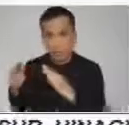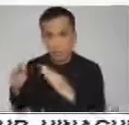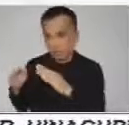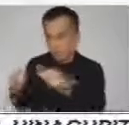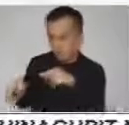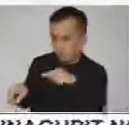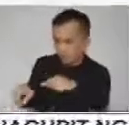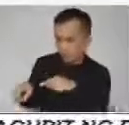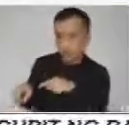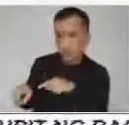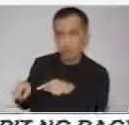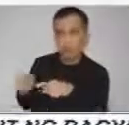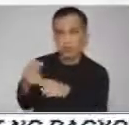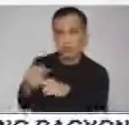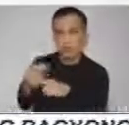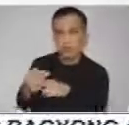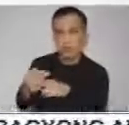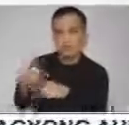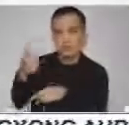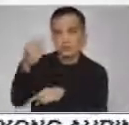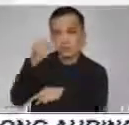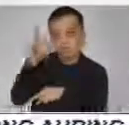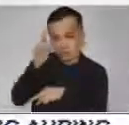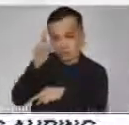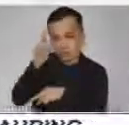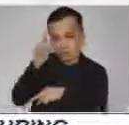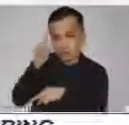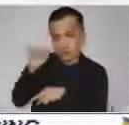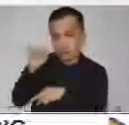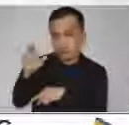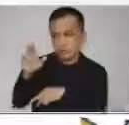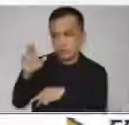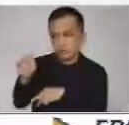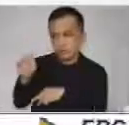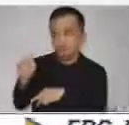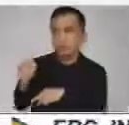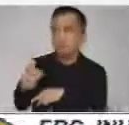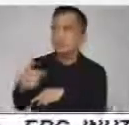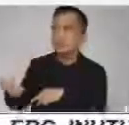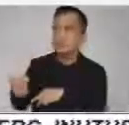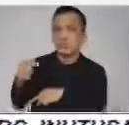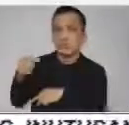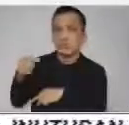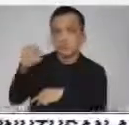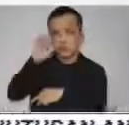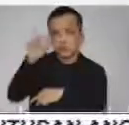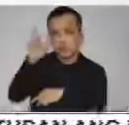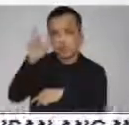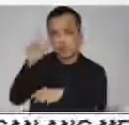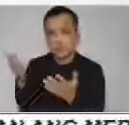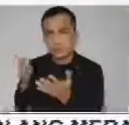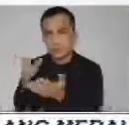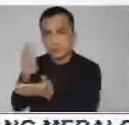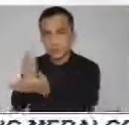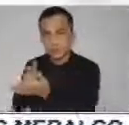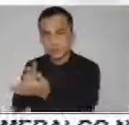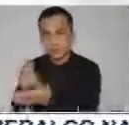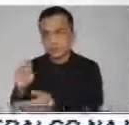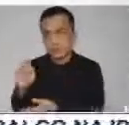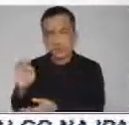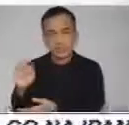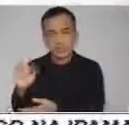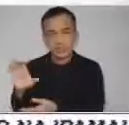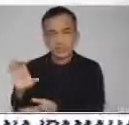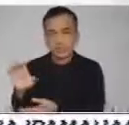sa magkakahiwalay na bypass operation kahapon. Sa ikinasang operasyon sa Barangay Lower Bicutan, alas 12:30 ng madaling araw